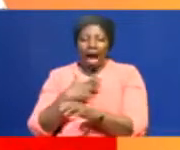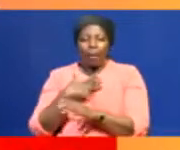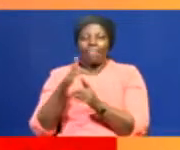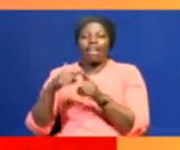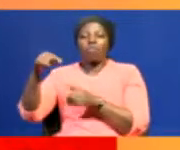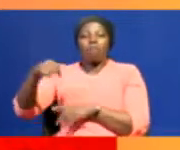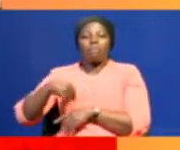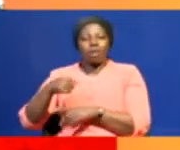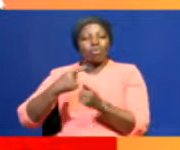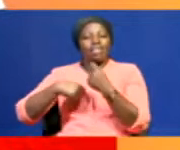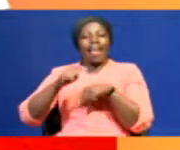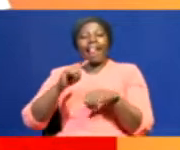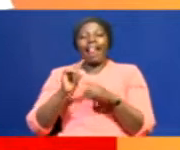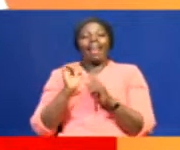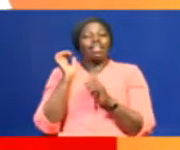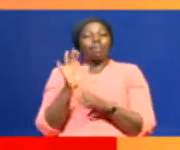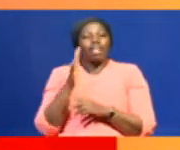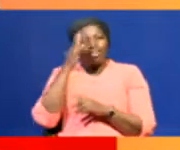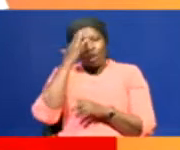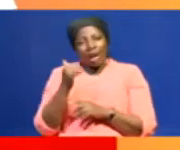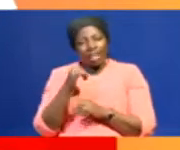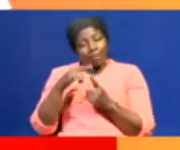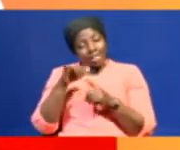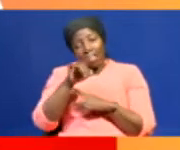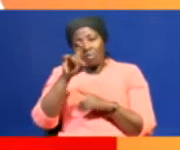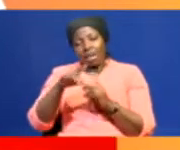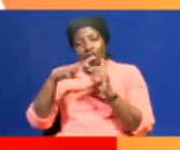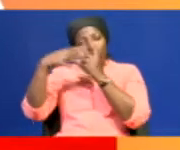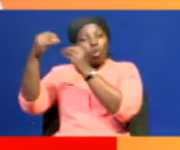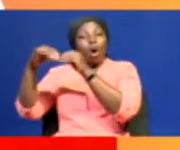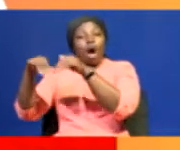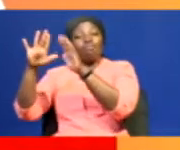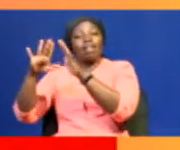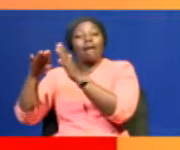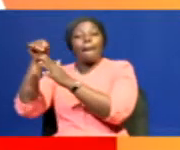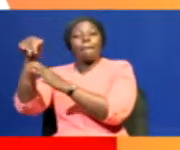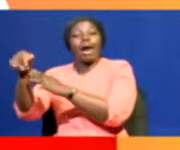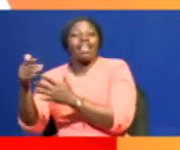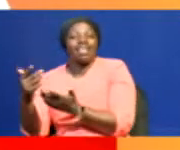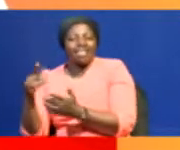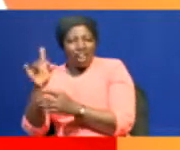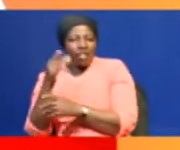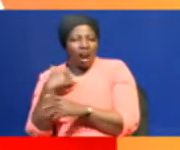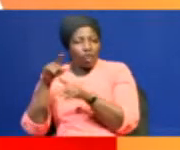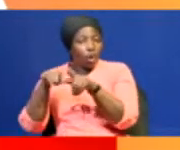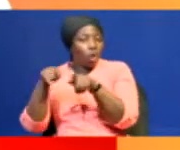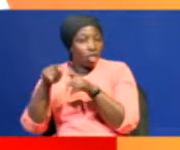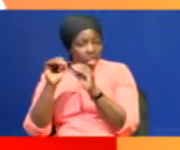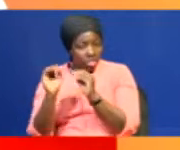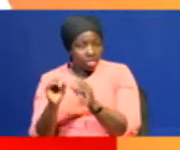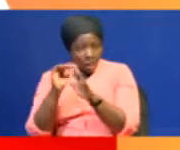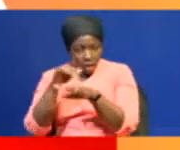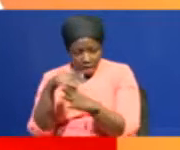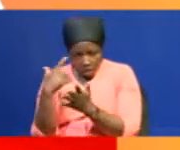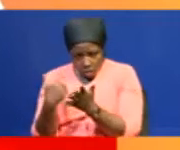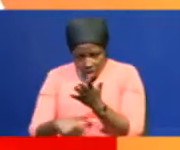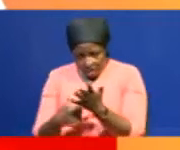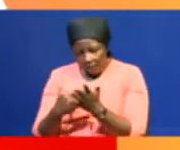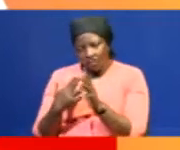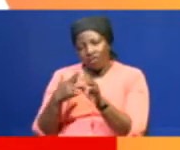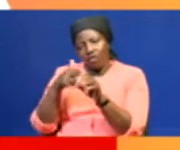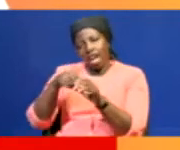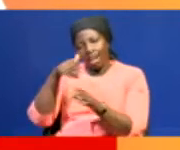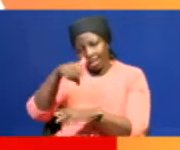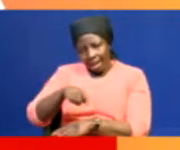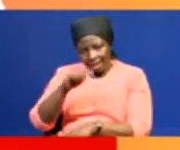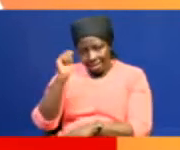huko nje aweze kununua bargain, ama apate ama asipate. So hana control kwa ile bei ambayo itauzwa mafuta hapa